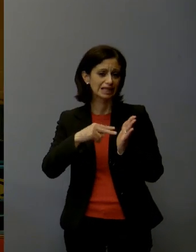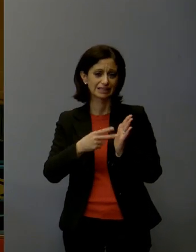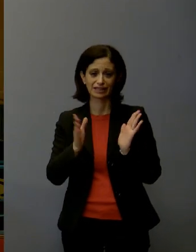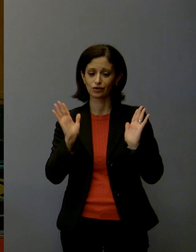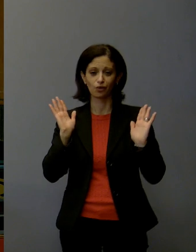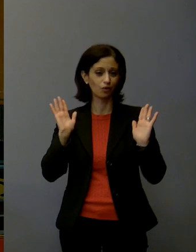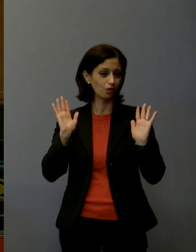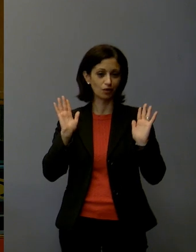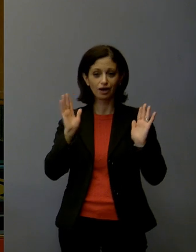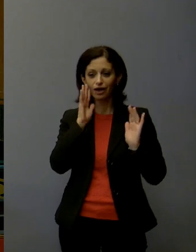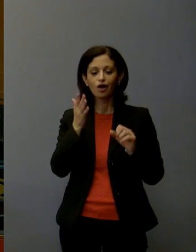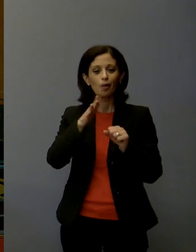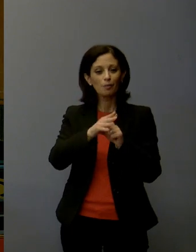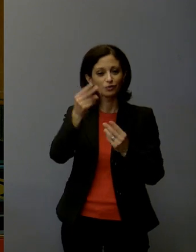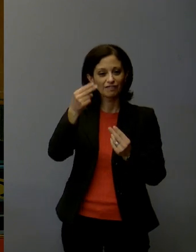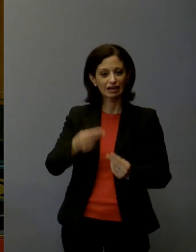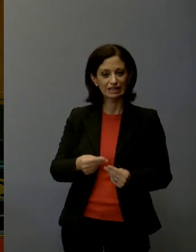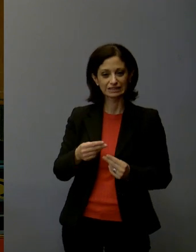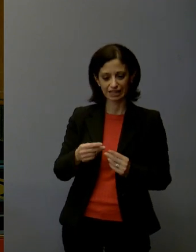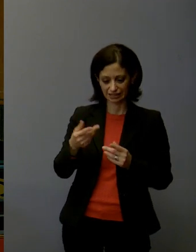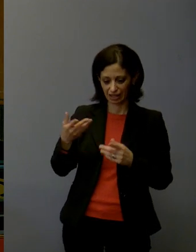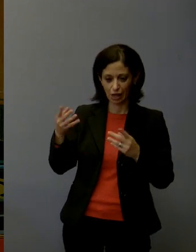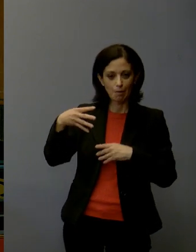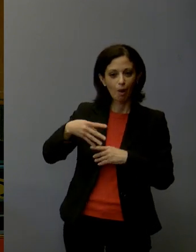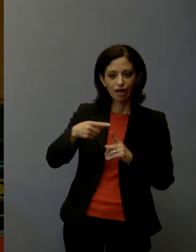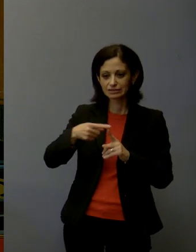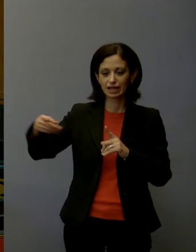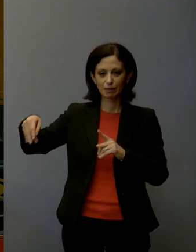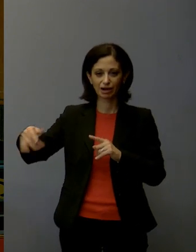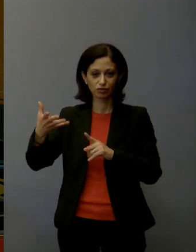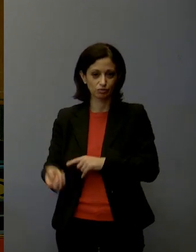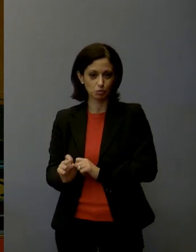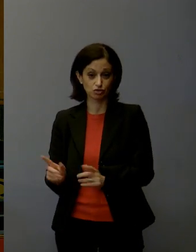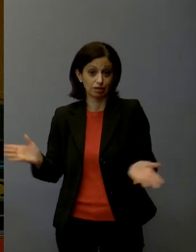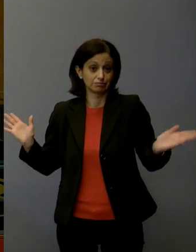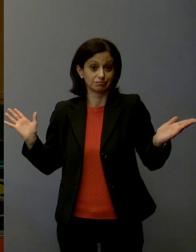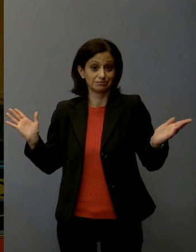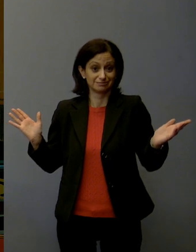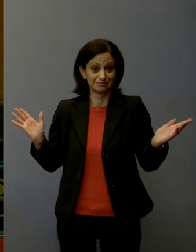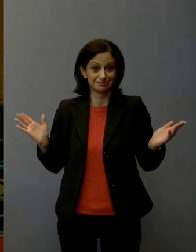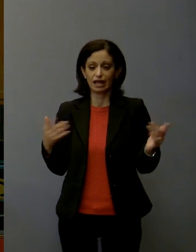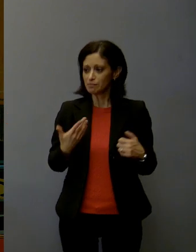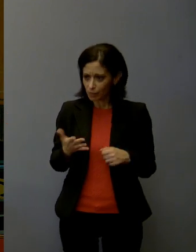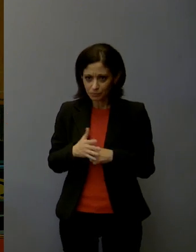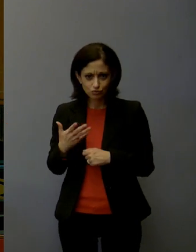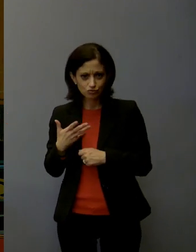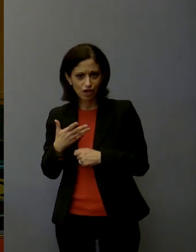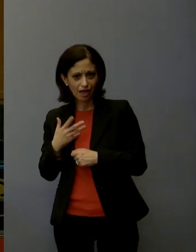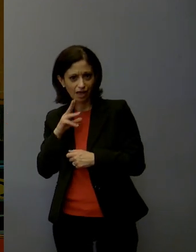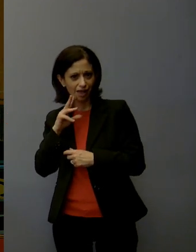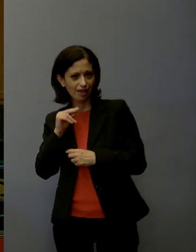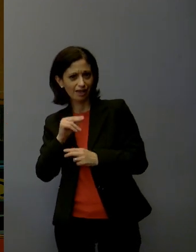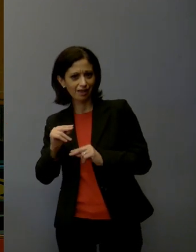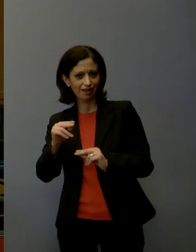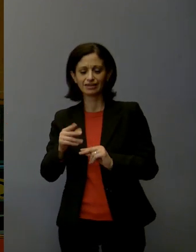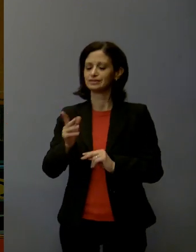dice che se non c'è copertura finanziaria abbiamo la sala da pranzo non può essere accettato Sì no